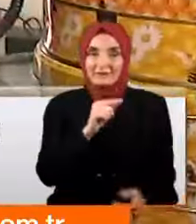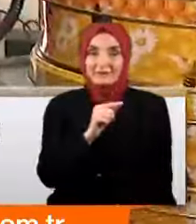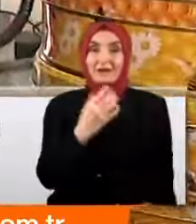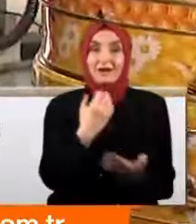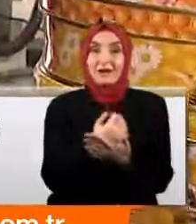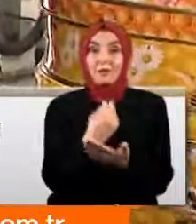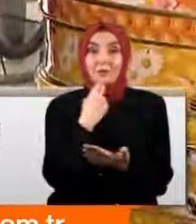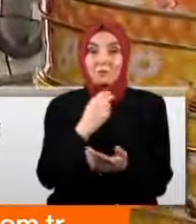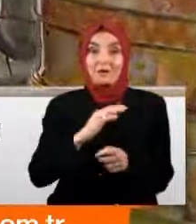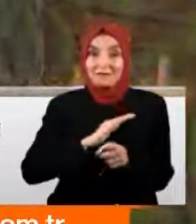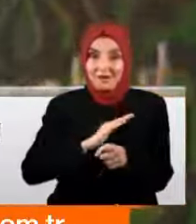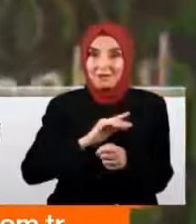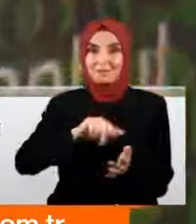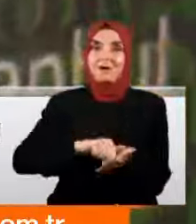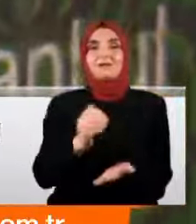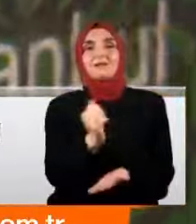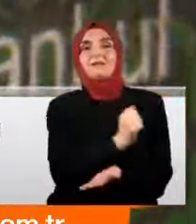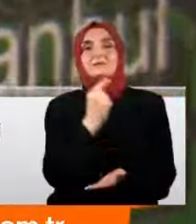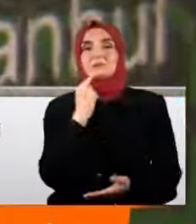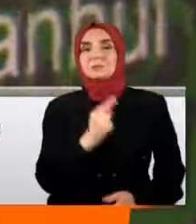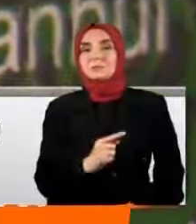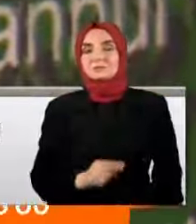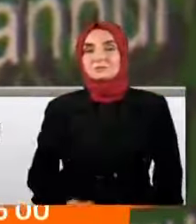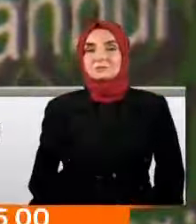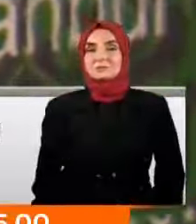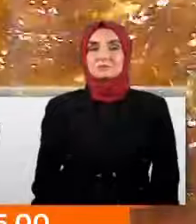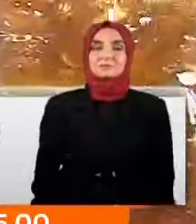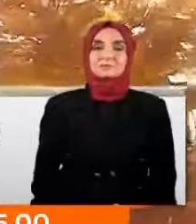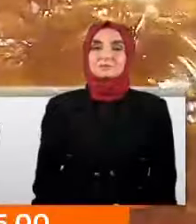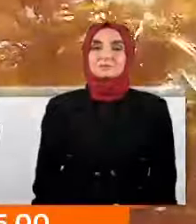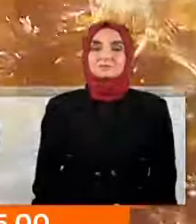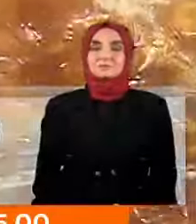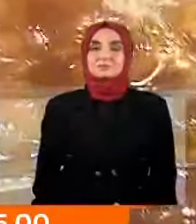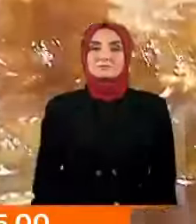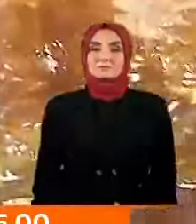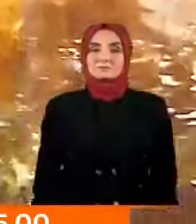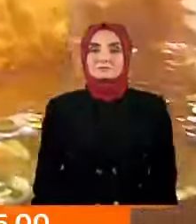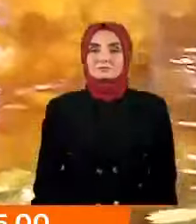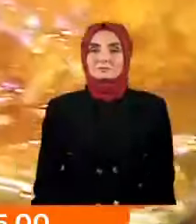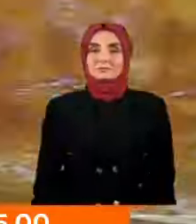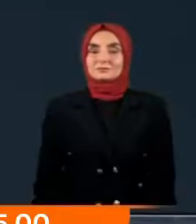Birliği'nin kayıt numarası var. Bu bizim dolum tesisimizin kayıt numarasıdır.